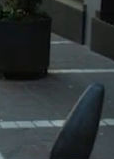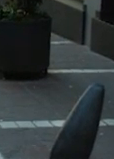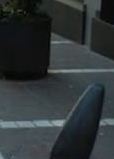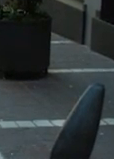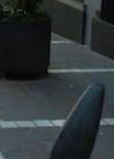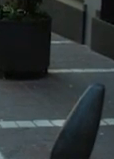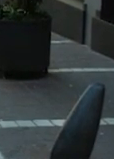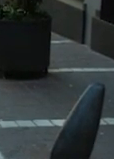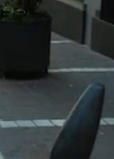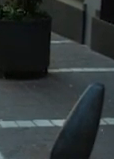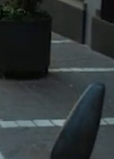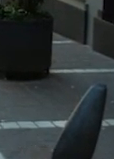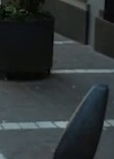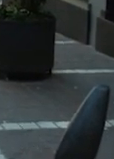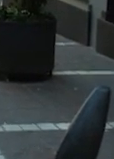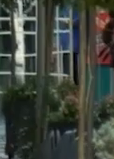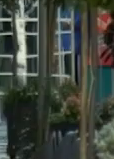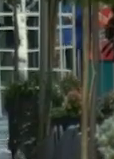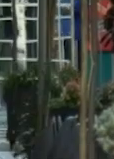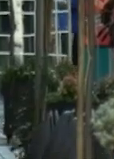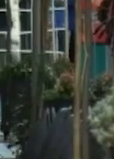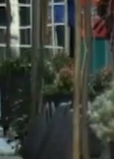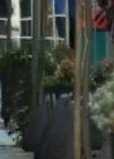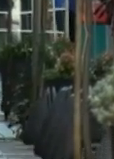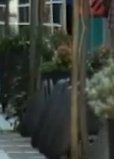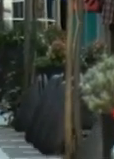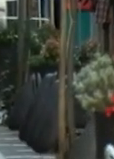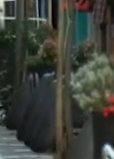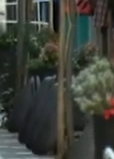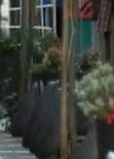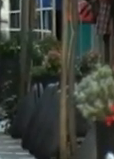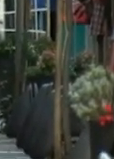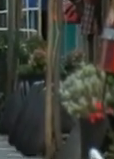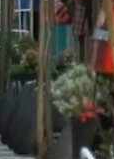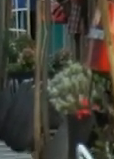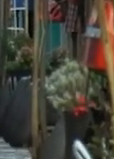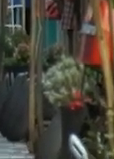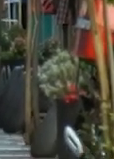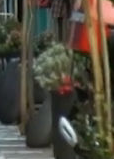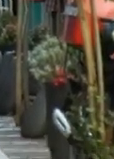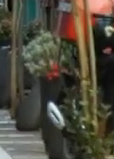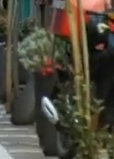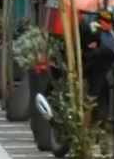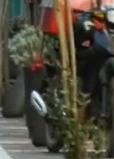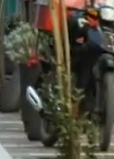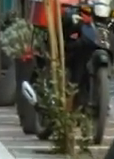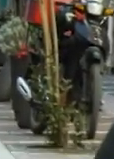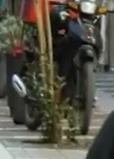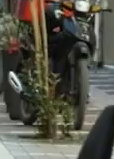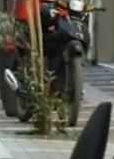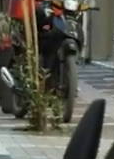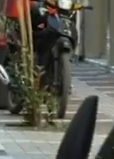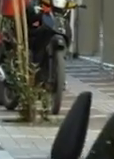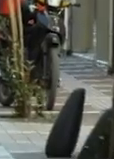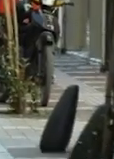είναι αυστηρές, με το πρόστιμο να κυμαίνεται από 2.000 έως 50.000 ευρώ και αναστολή λειτουργίας από 15